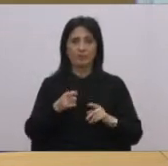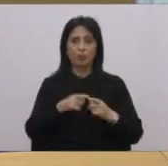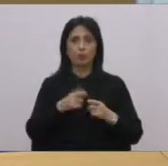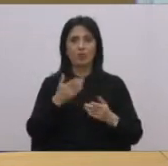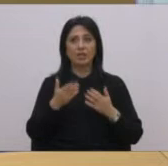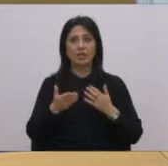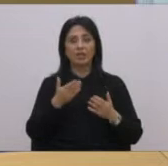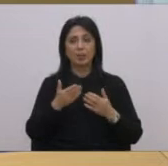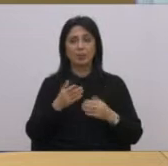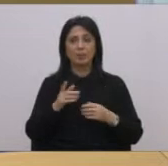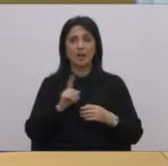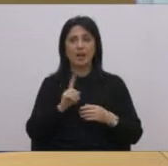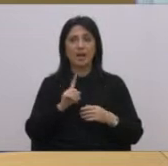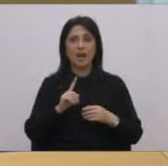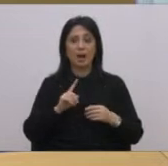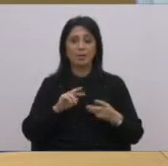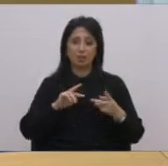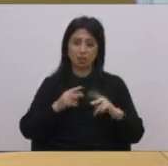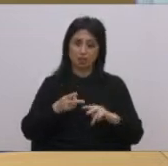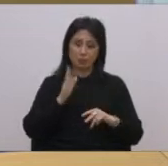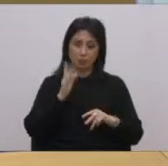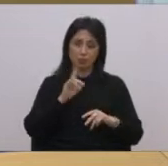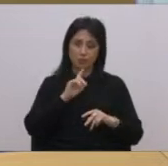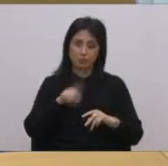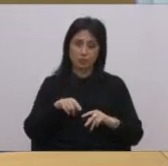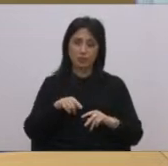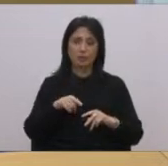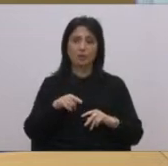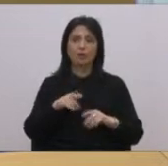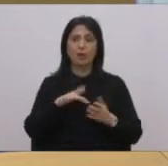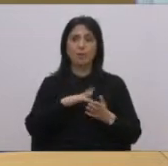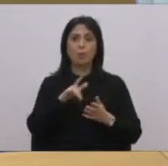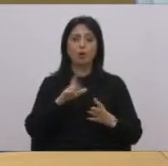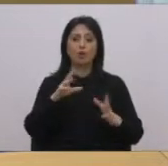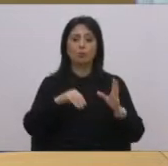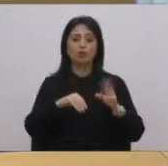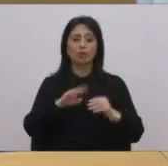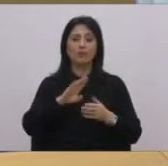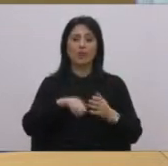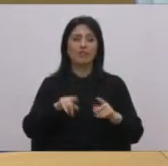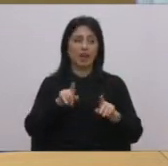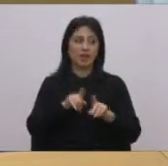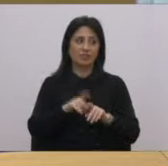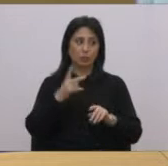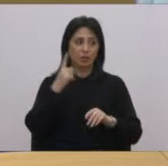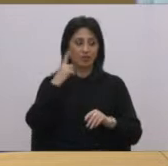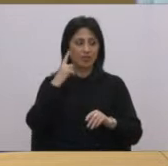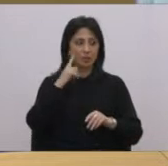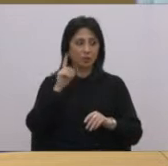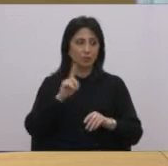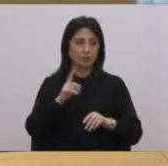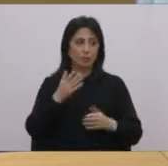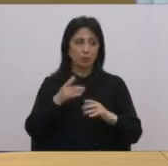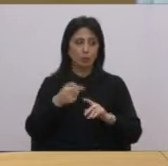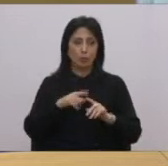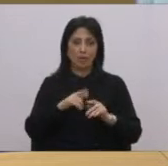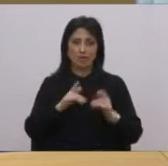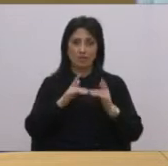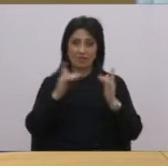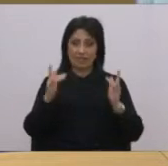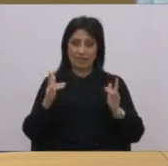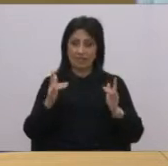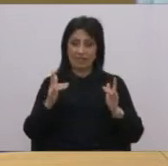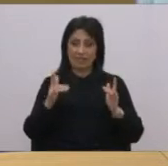იქნებ რაიმეს შეცვლას ხო არ აპირებთ, იმიტომ რომ მოსახლეობის ჩართულობის გარეშე ასევე უნდა გვესმოდეს, რომ თუ ეს ხიდი არ